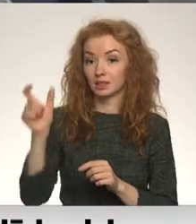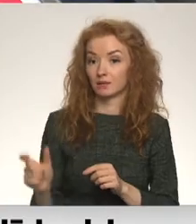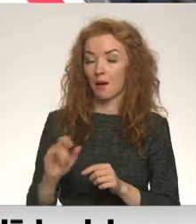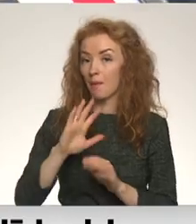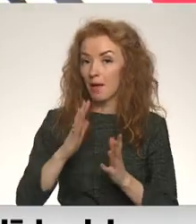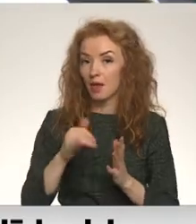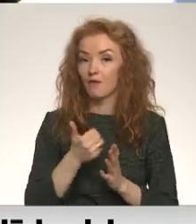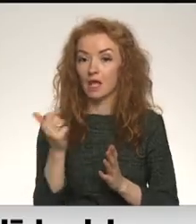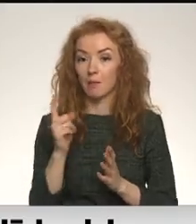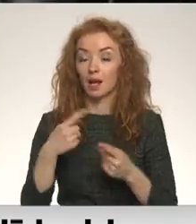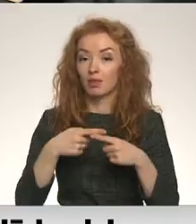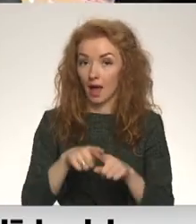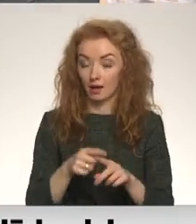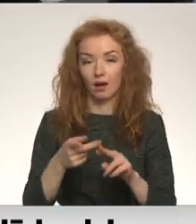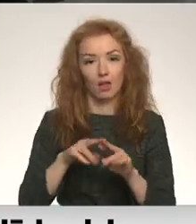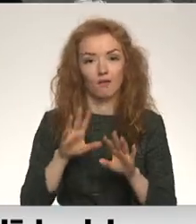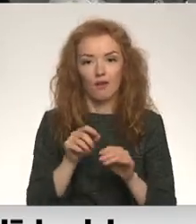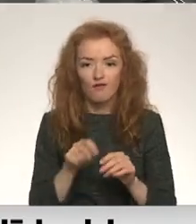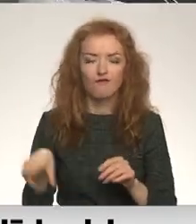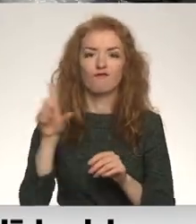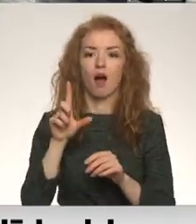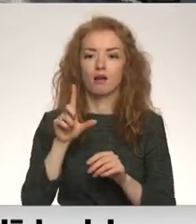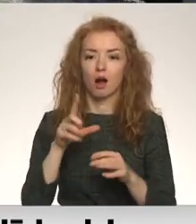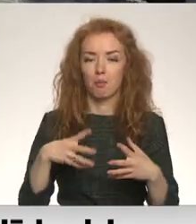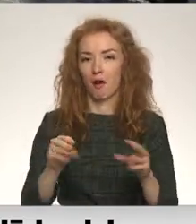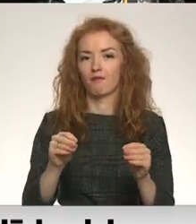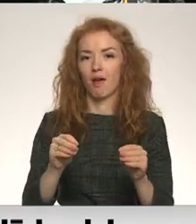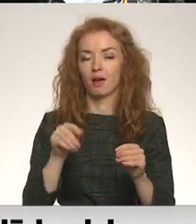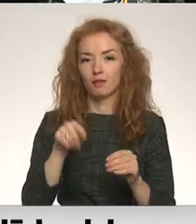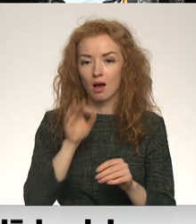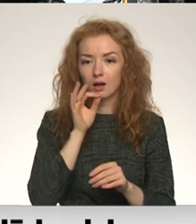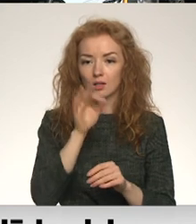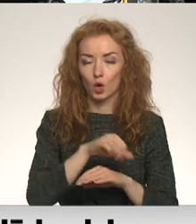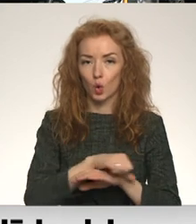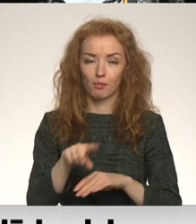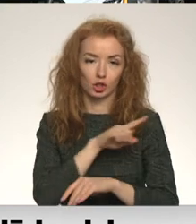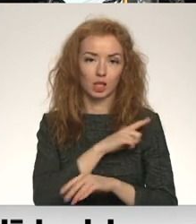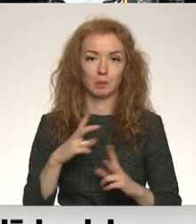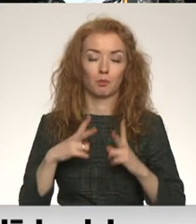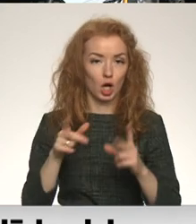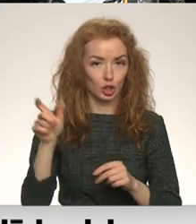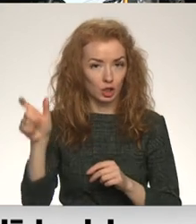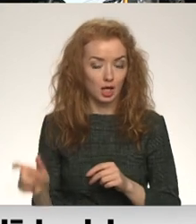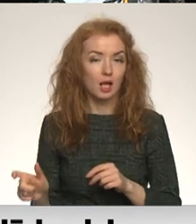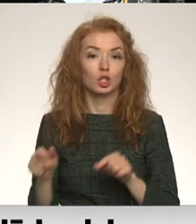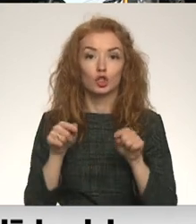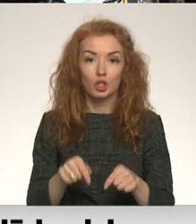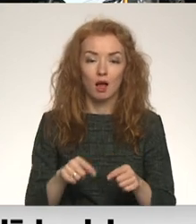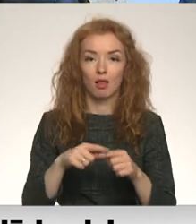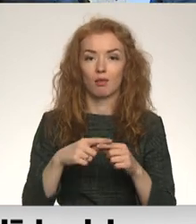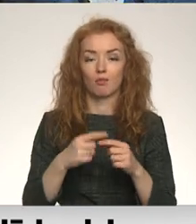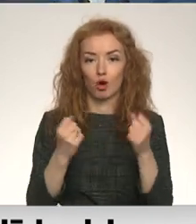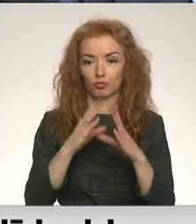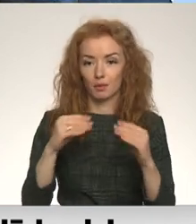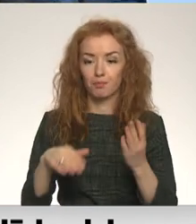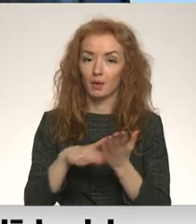pieejama nepieciešamā tehnika, viņš var izdarīt daudz vairāk, norāda Latvijas robežsardzes priekšnieks. Šie transporta līdzekļi palīdzēs efektīvāk sargāt